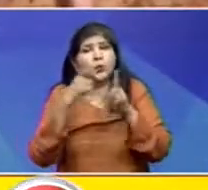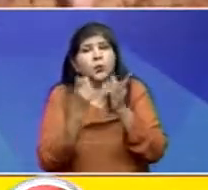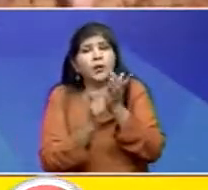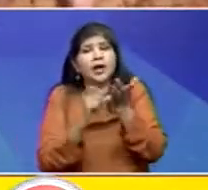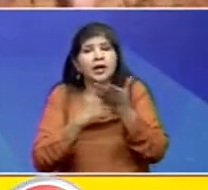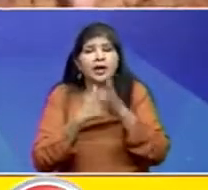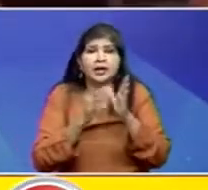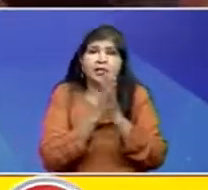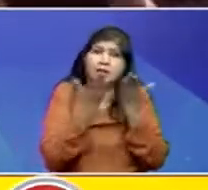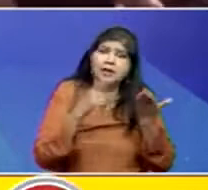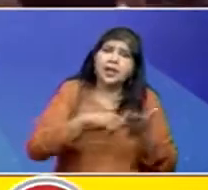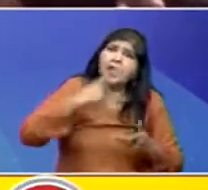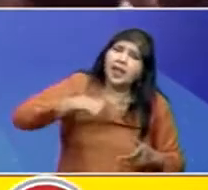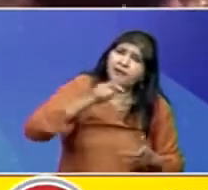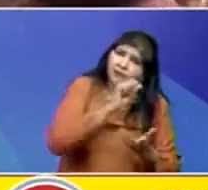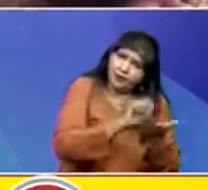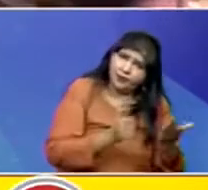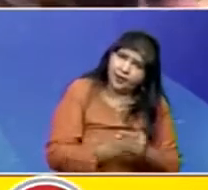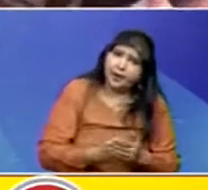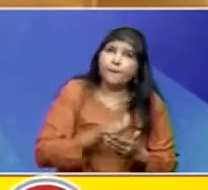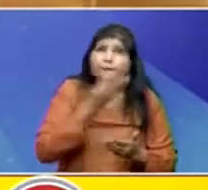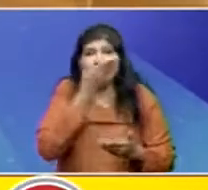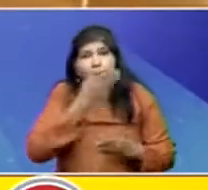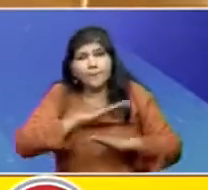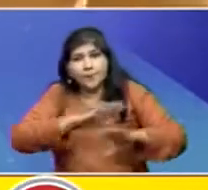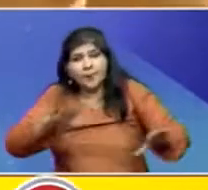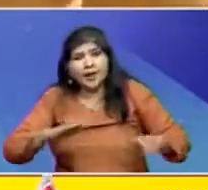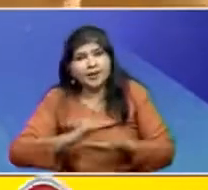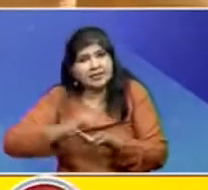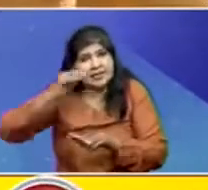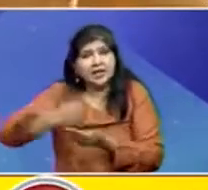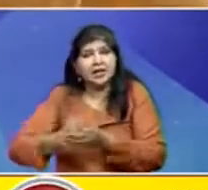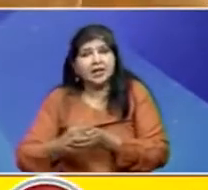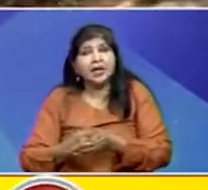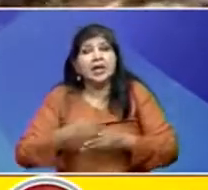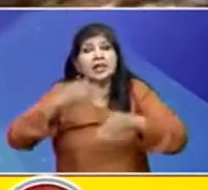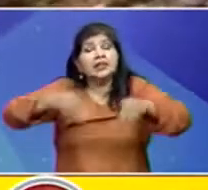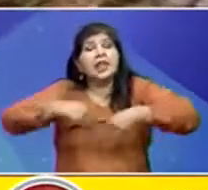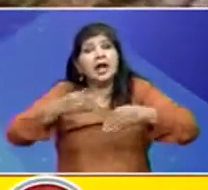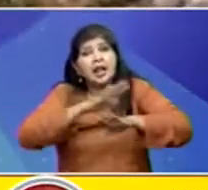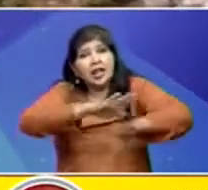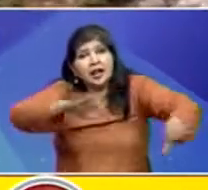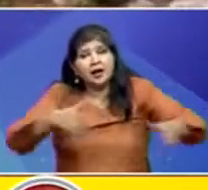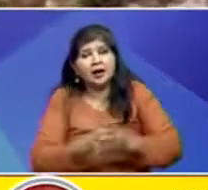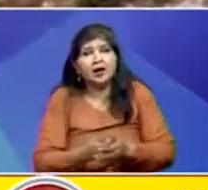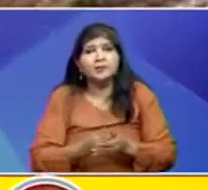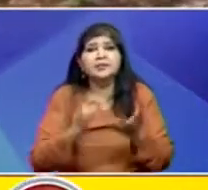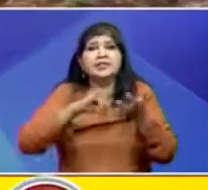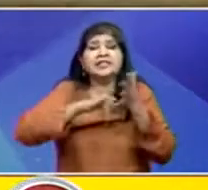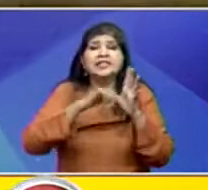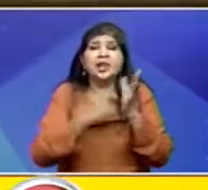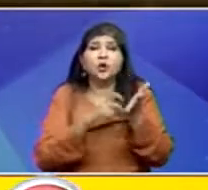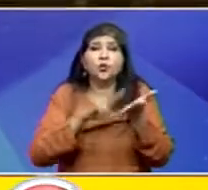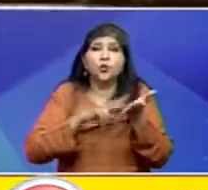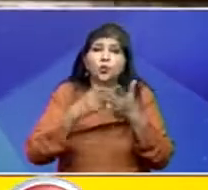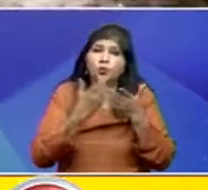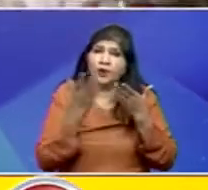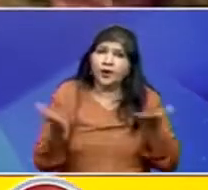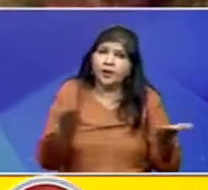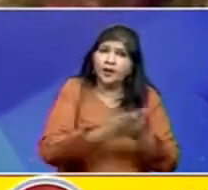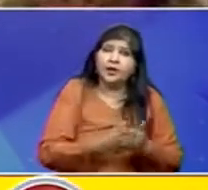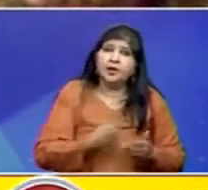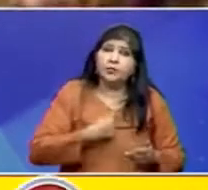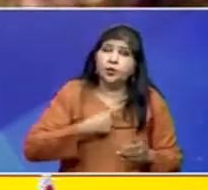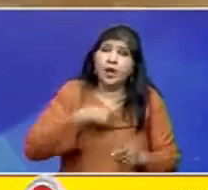पानी बचाने को ताला सरोवर आधी बनवाने को मनुष्य का सामाजीक और अध्यात्मिक